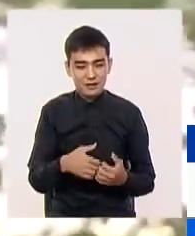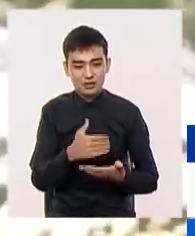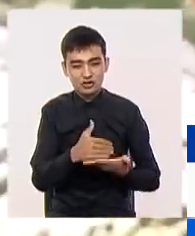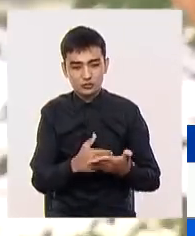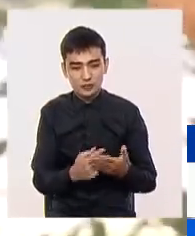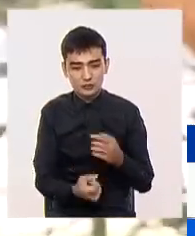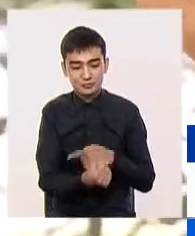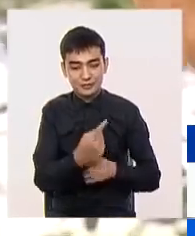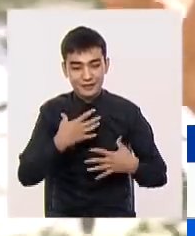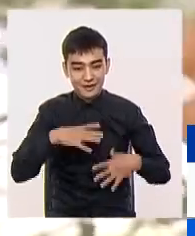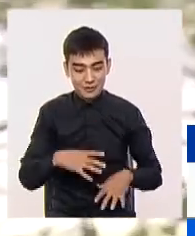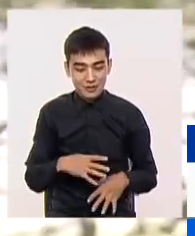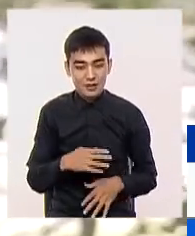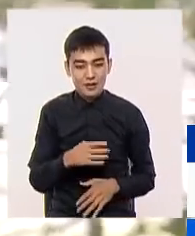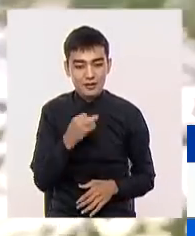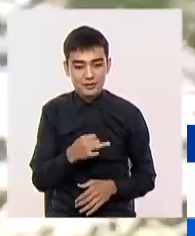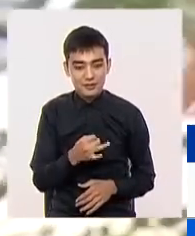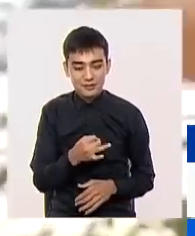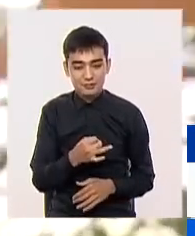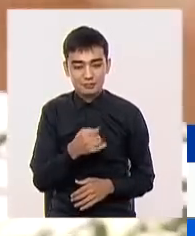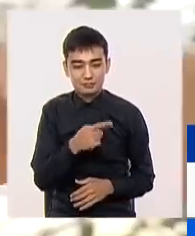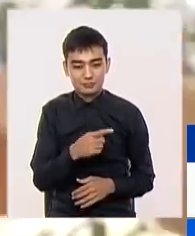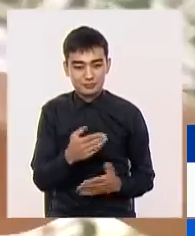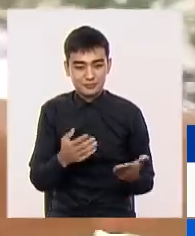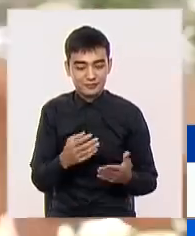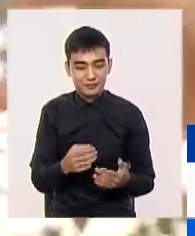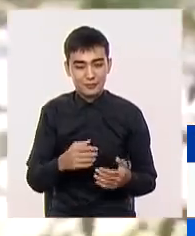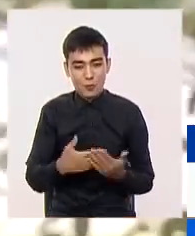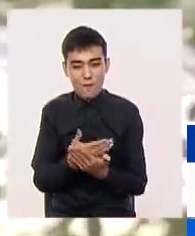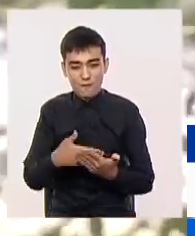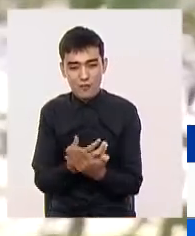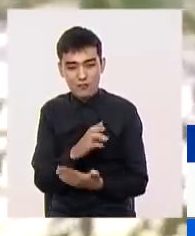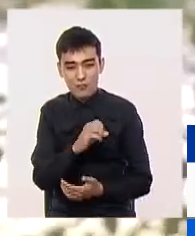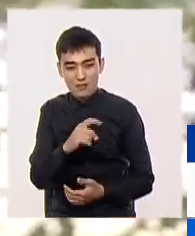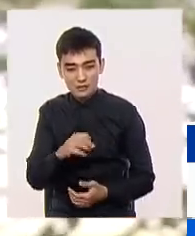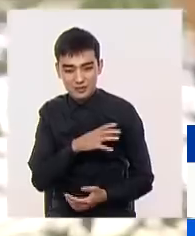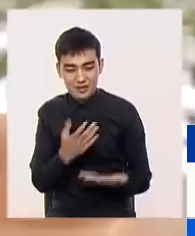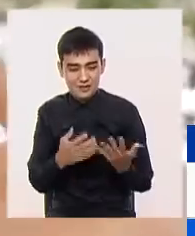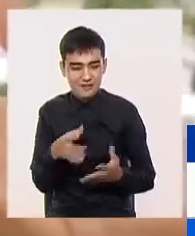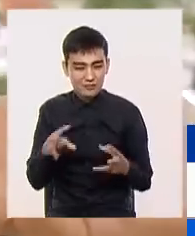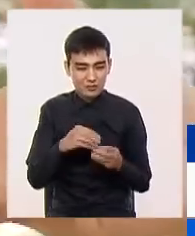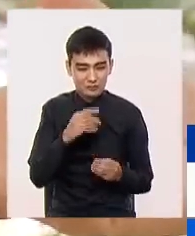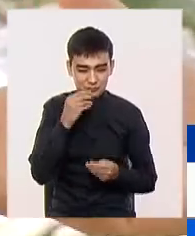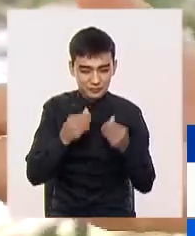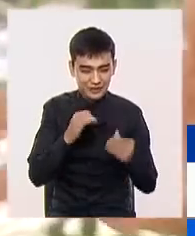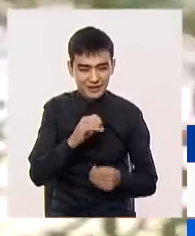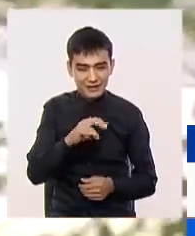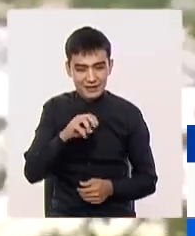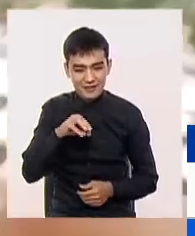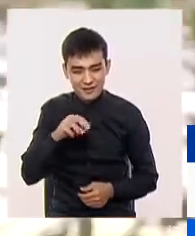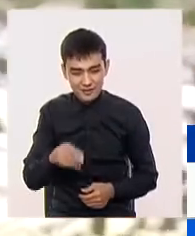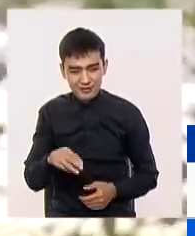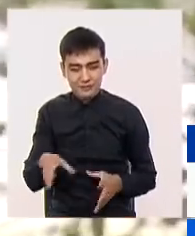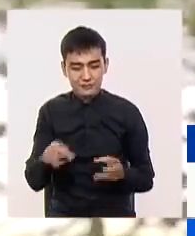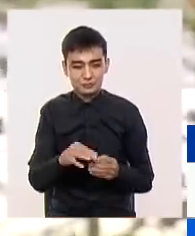он не вылазил где-то, да. А теперь в результате каких-то обновлений всякого там искусственного интеллекта и прочего,